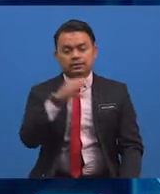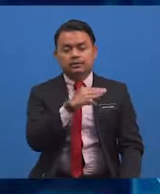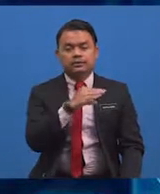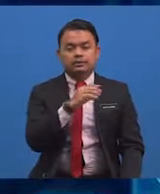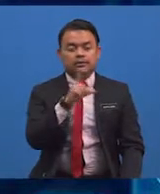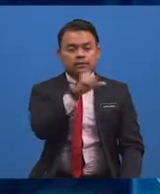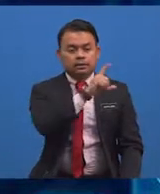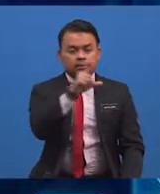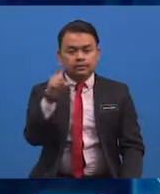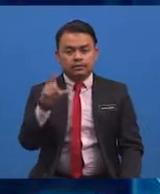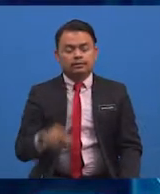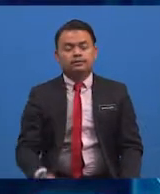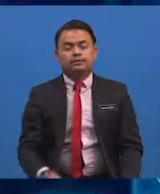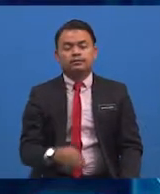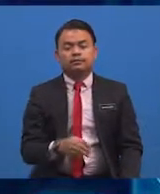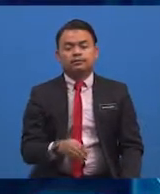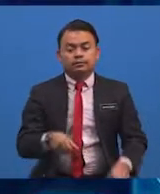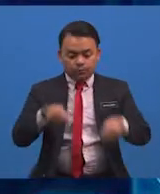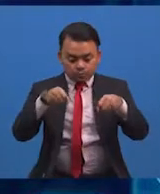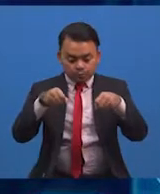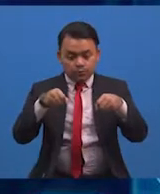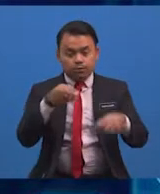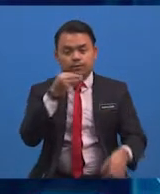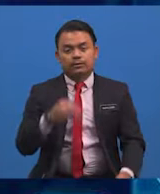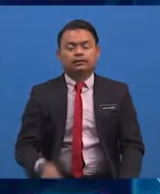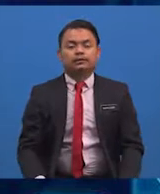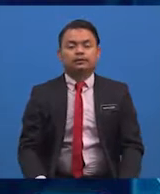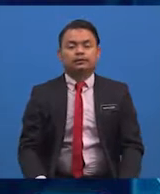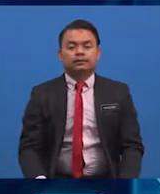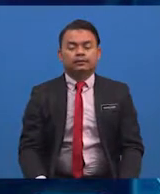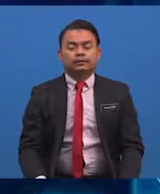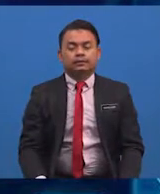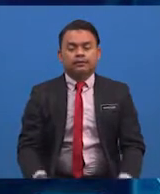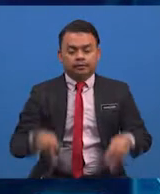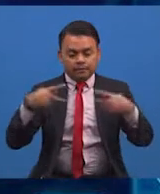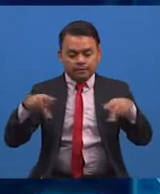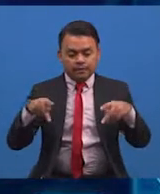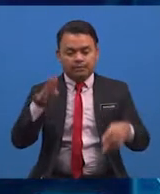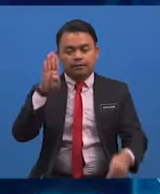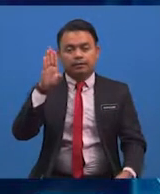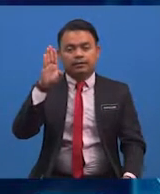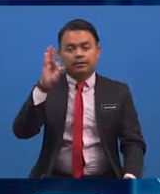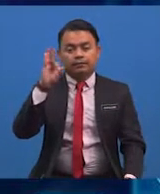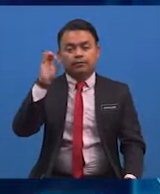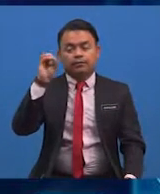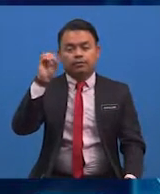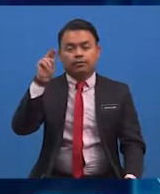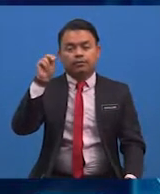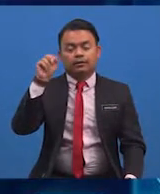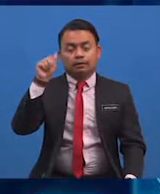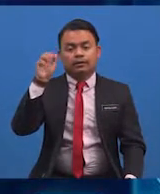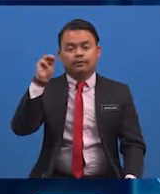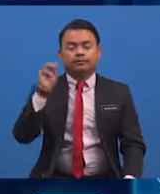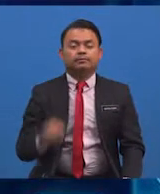aerosol, pembungkusan makanan, membuat plastik foam dan dalam pencuci serpihan litar